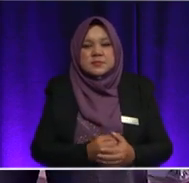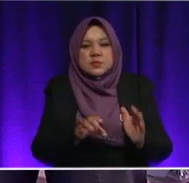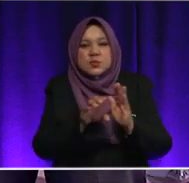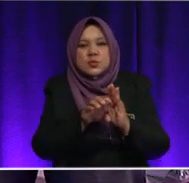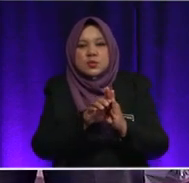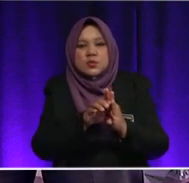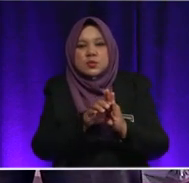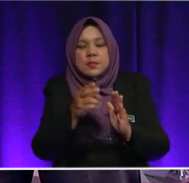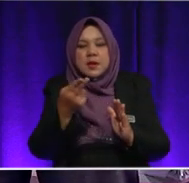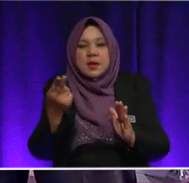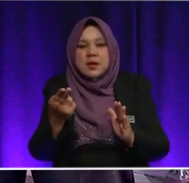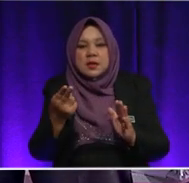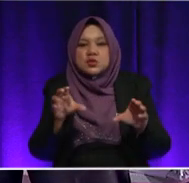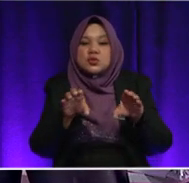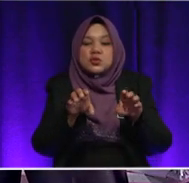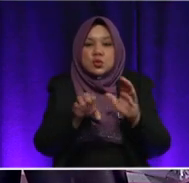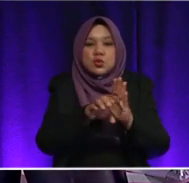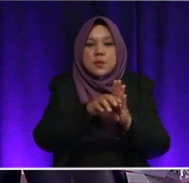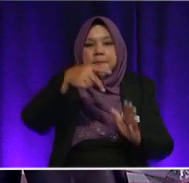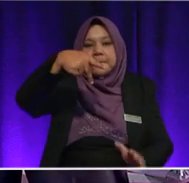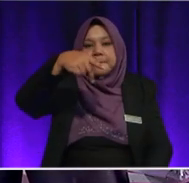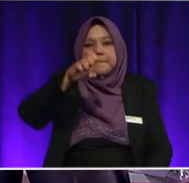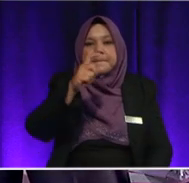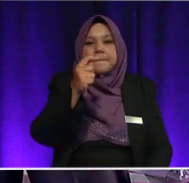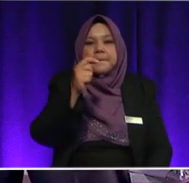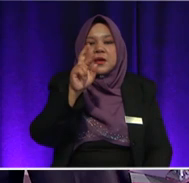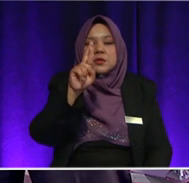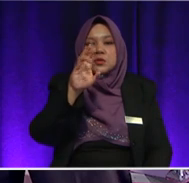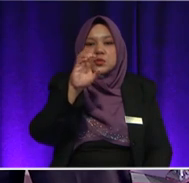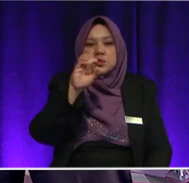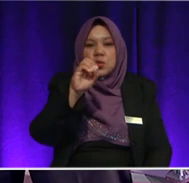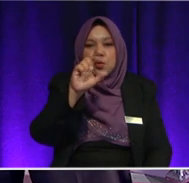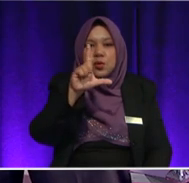bahan seperti patrolium dengan gaya asli